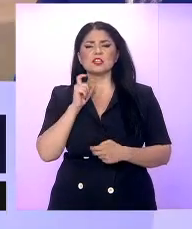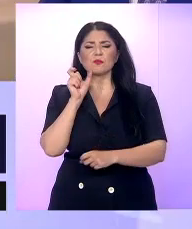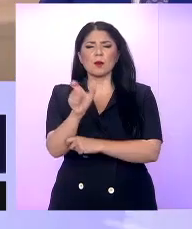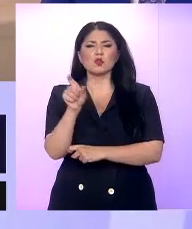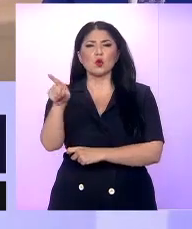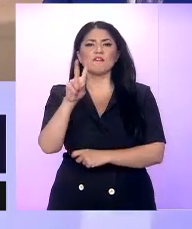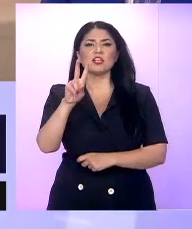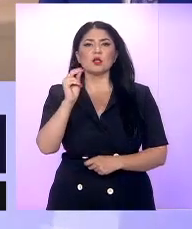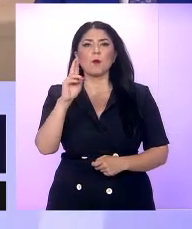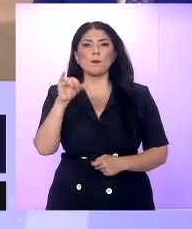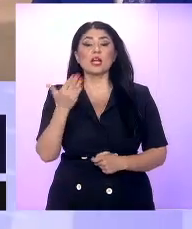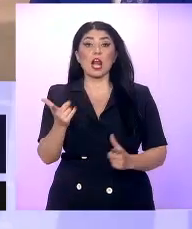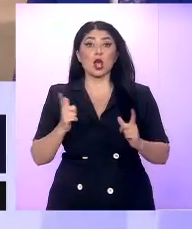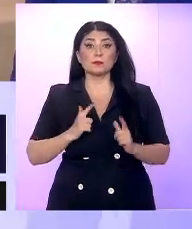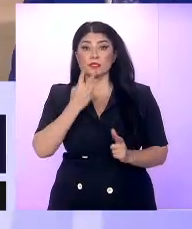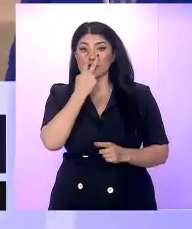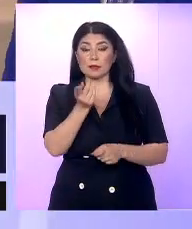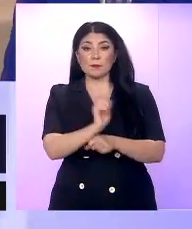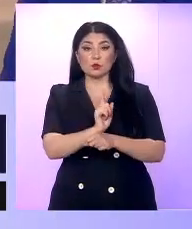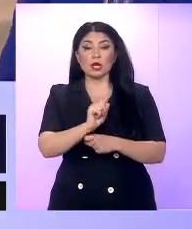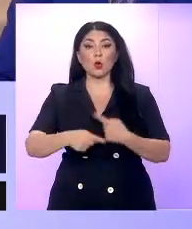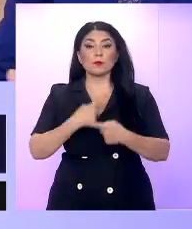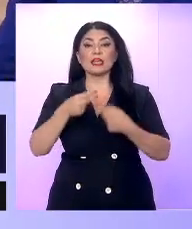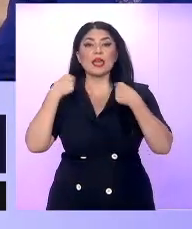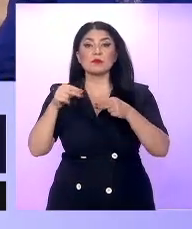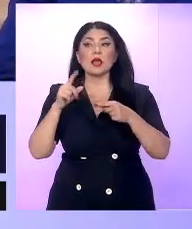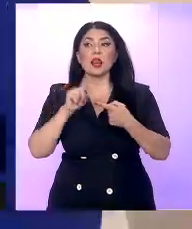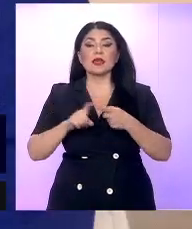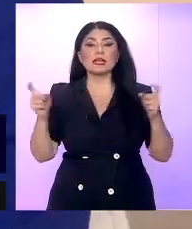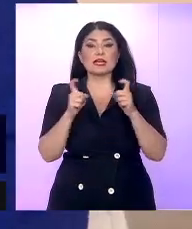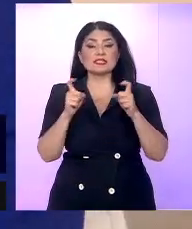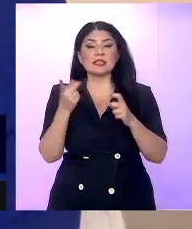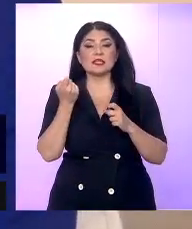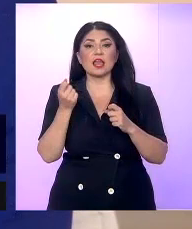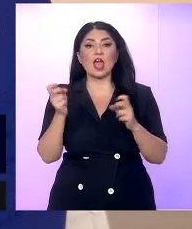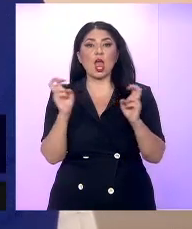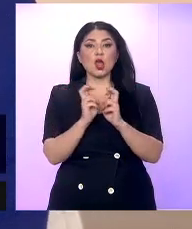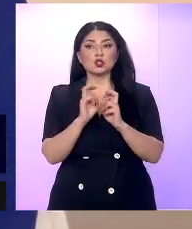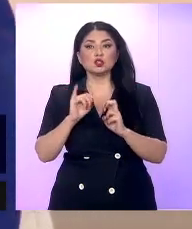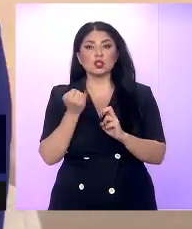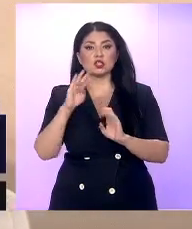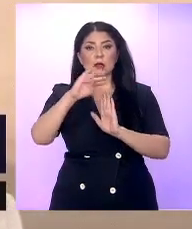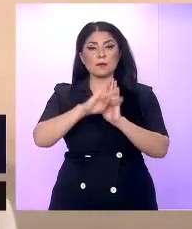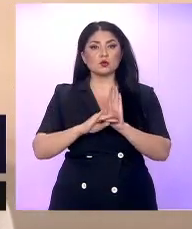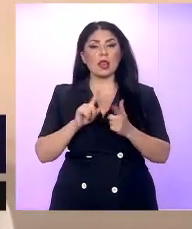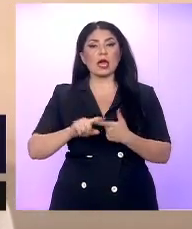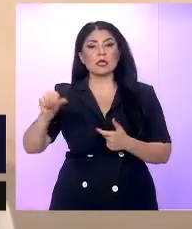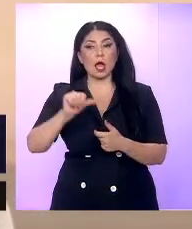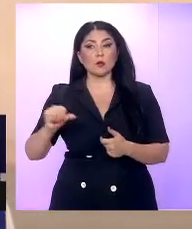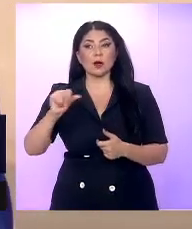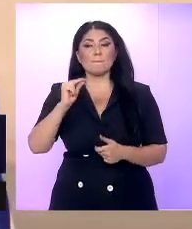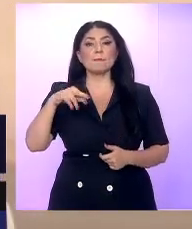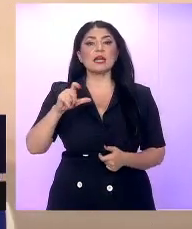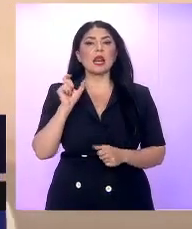Virgil Popescu, pe care ne așteptăm să-l vedem în minutele următoare cu explicații despre criza din energie și acele măsuri pe carburanți.